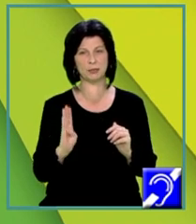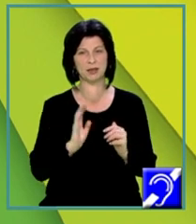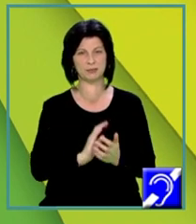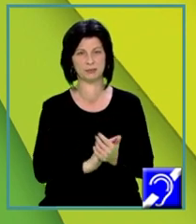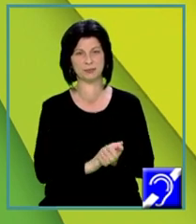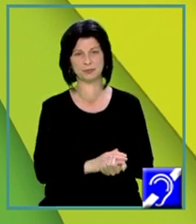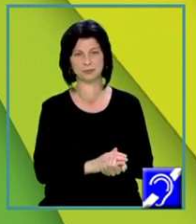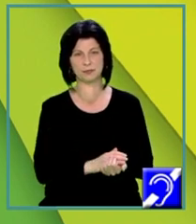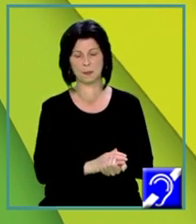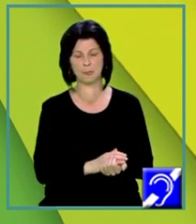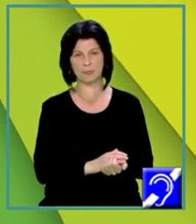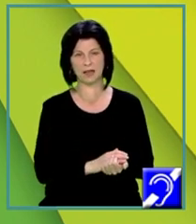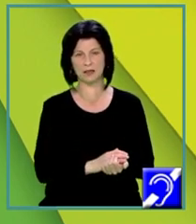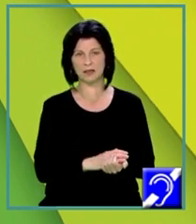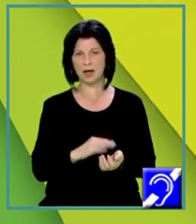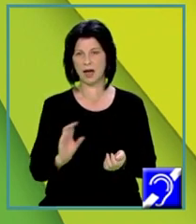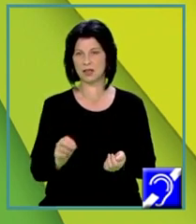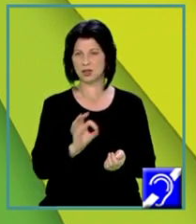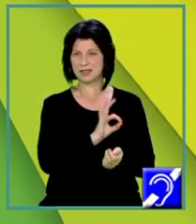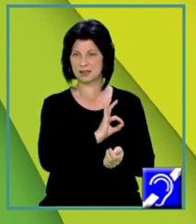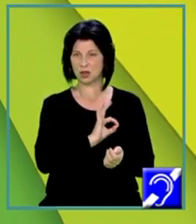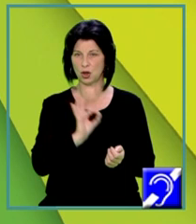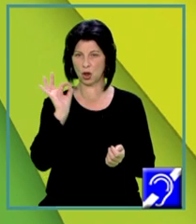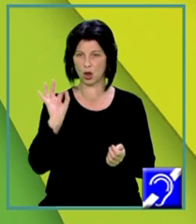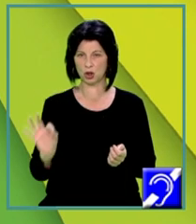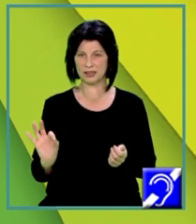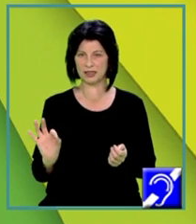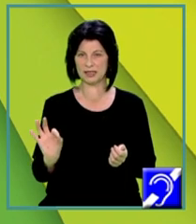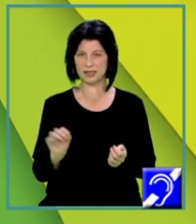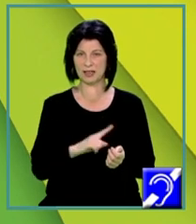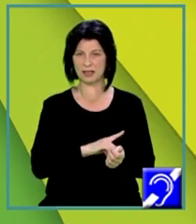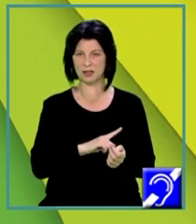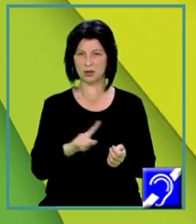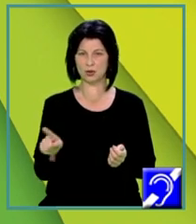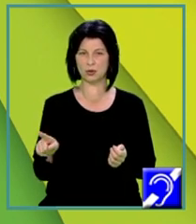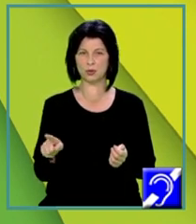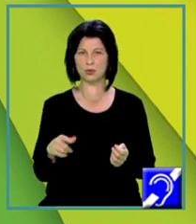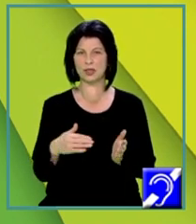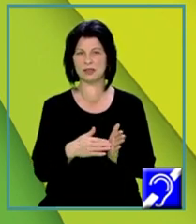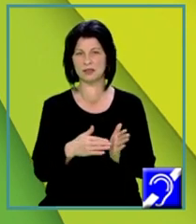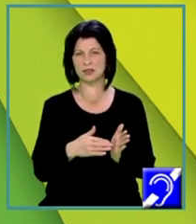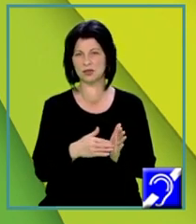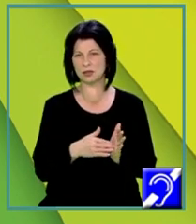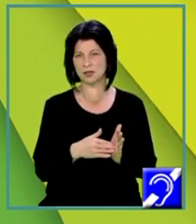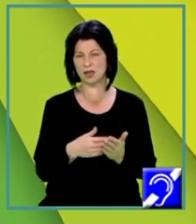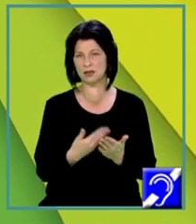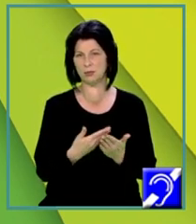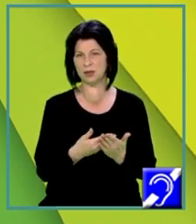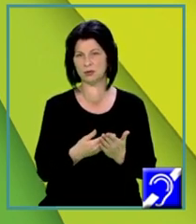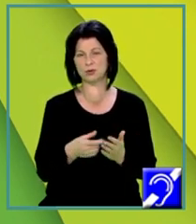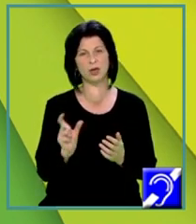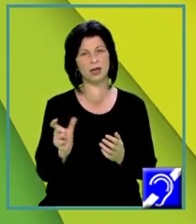egal 0 b dar nu pot face această demonstrație pentru cea de a doua lege și Știind că b cu a doua operație